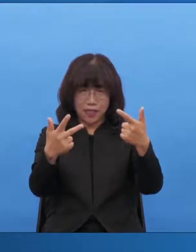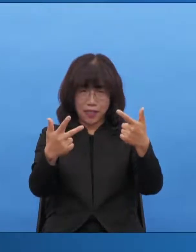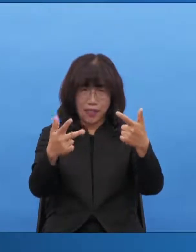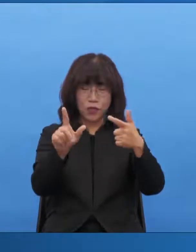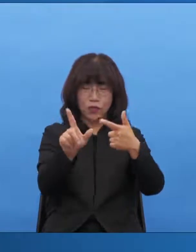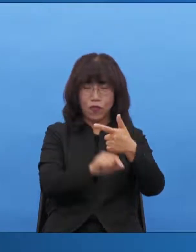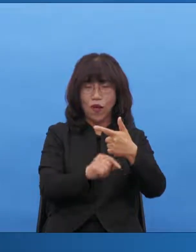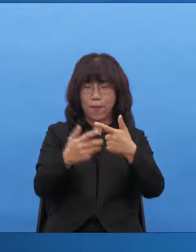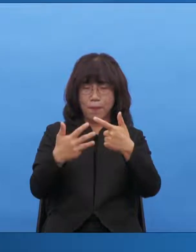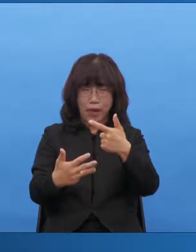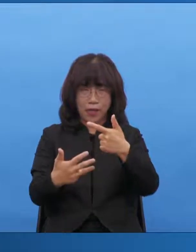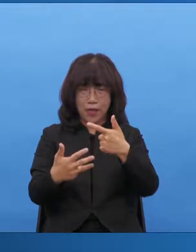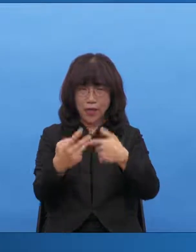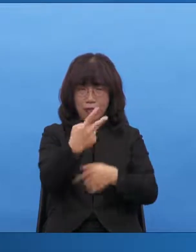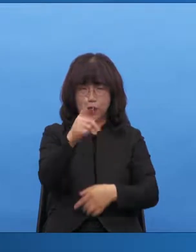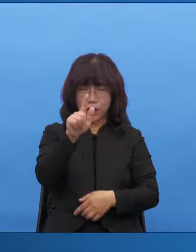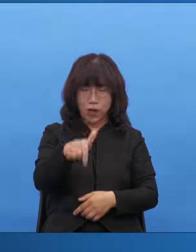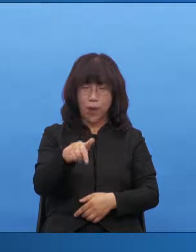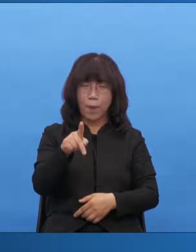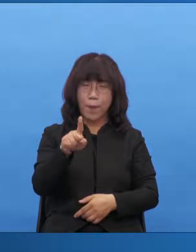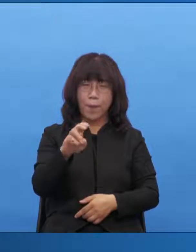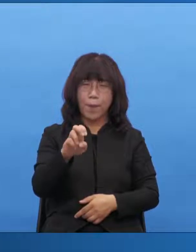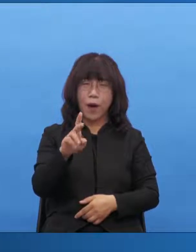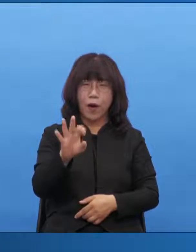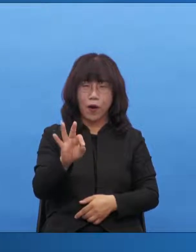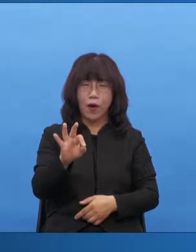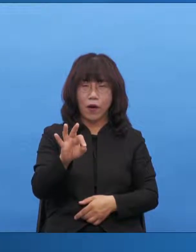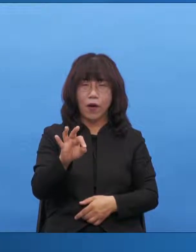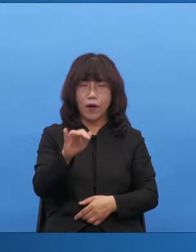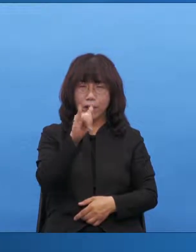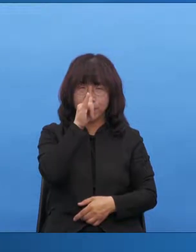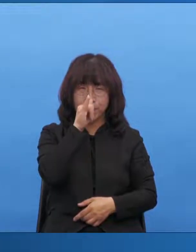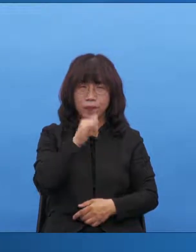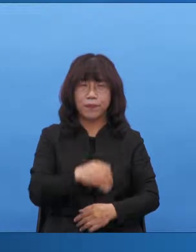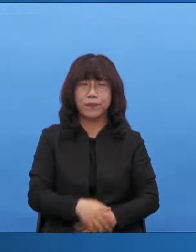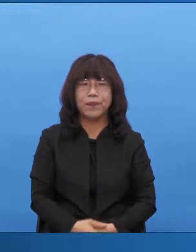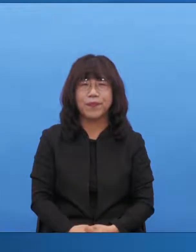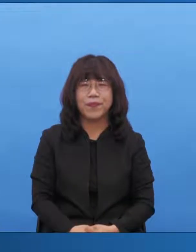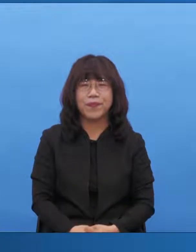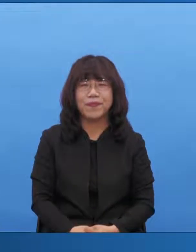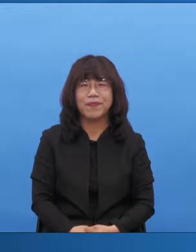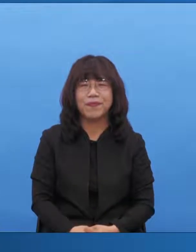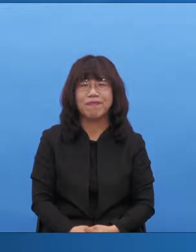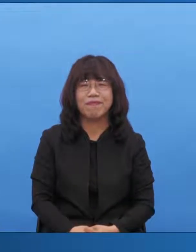다평에서 열립니다.